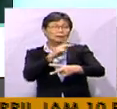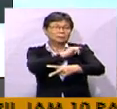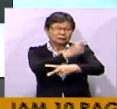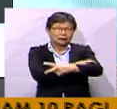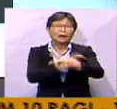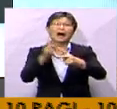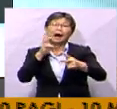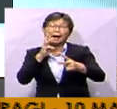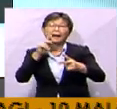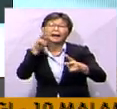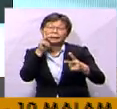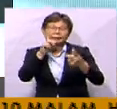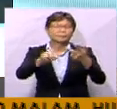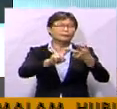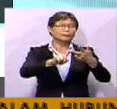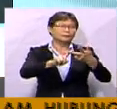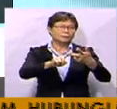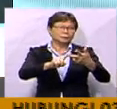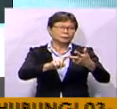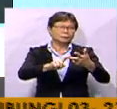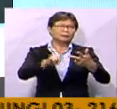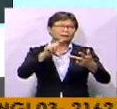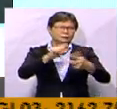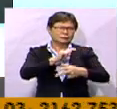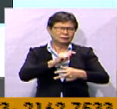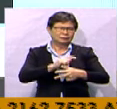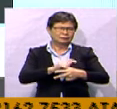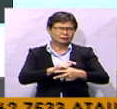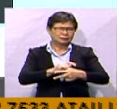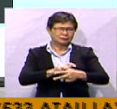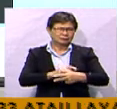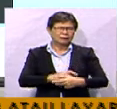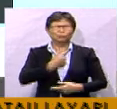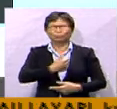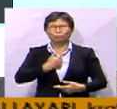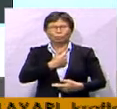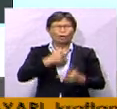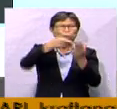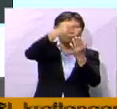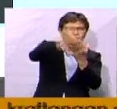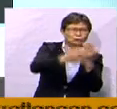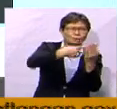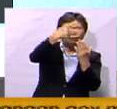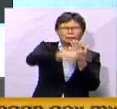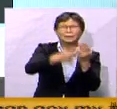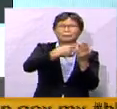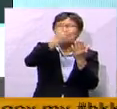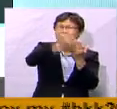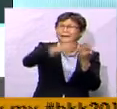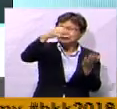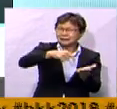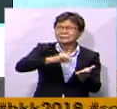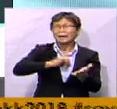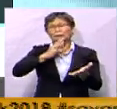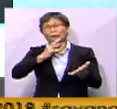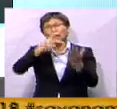air, tenaga dan air, minta maaf saya. Projek ini saya